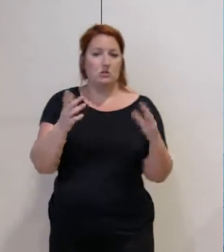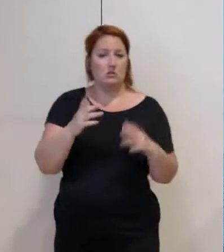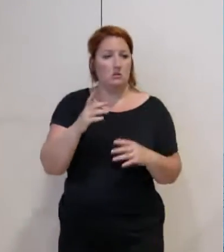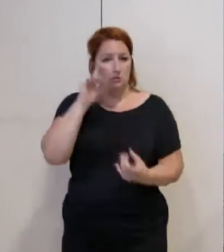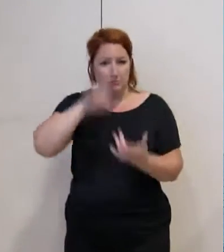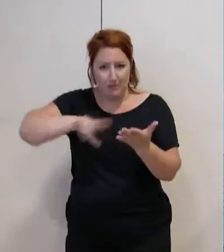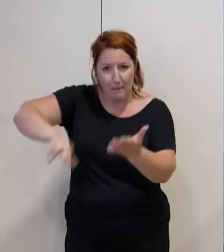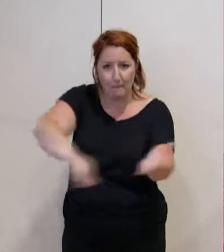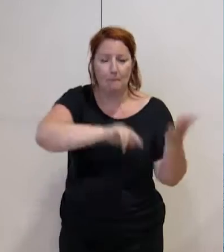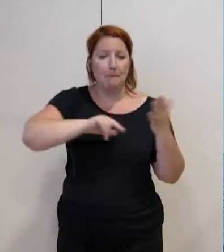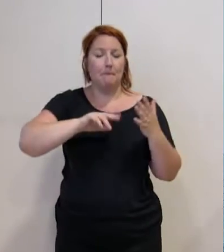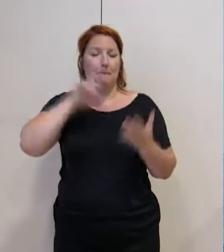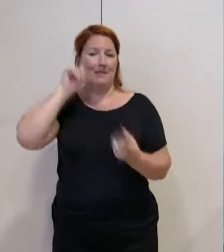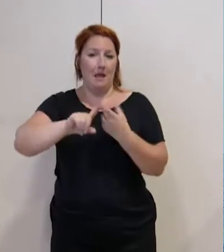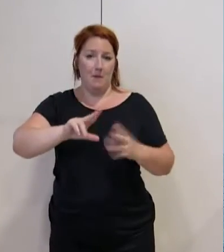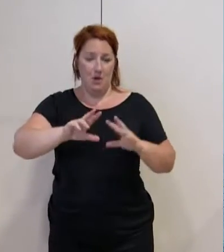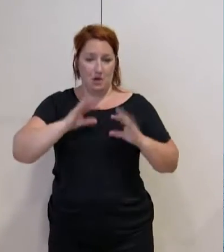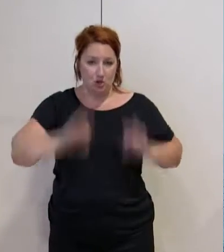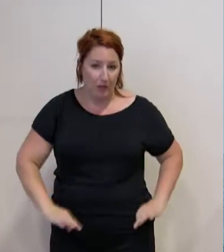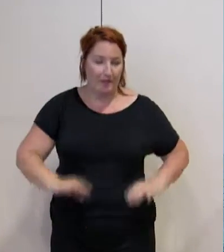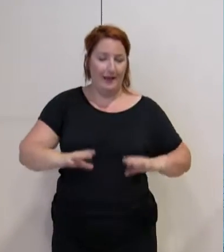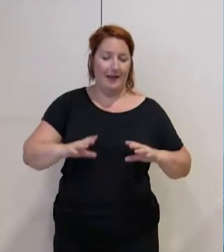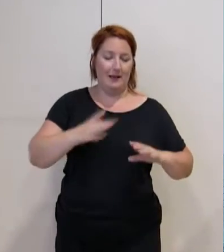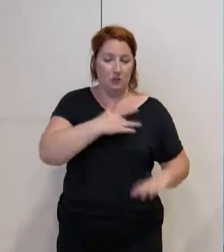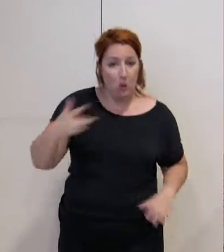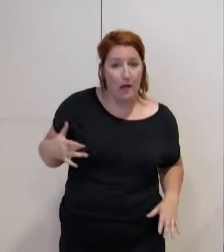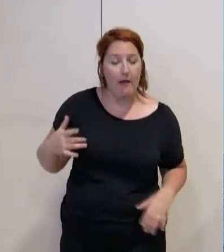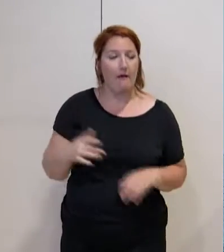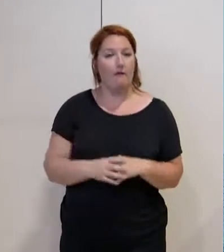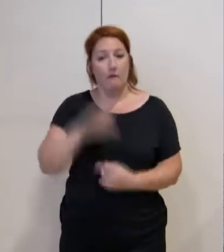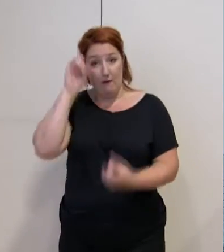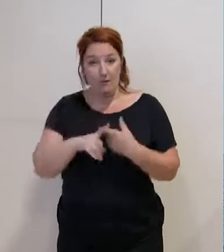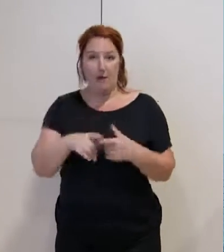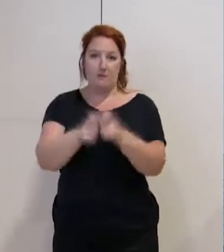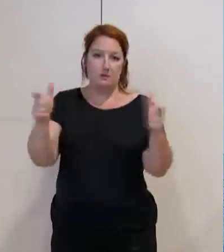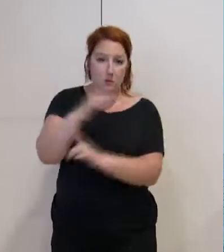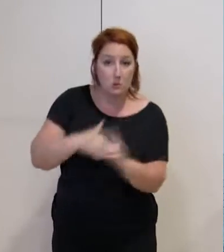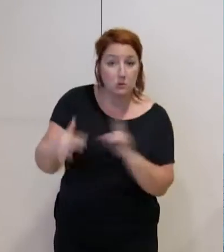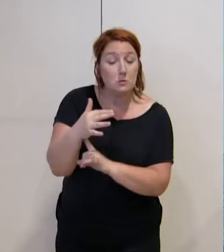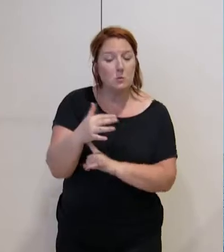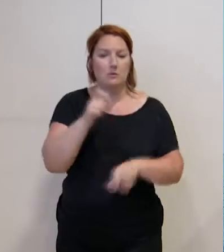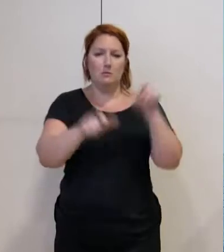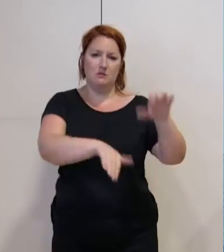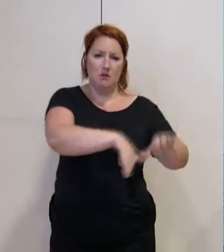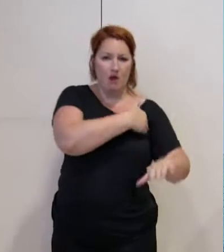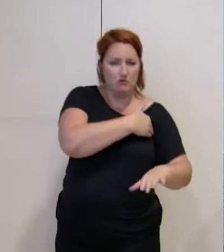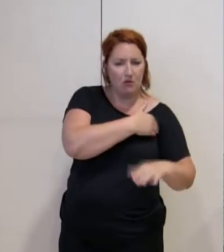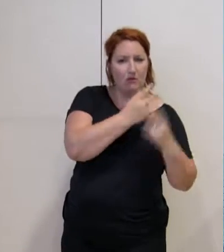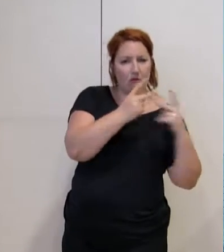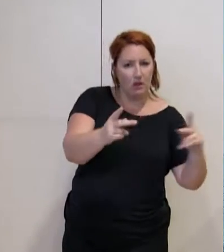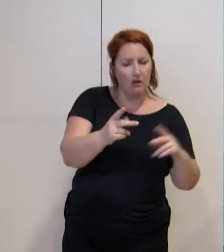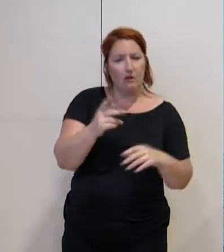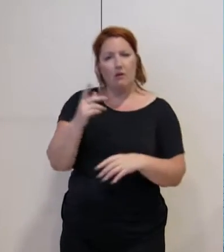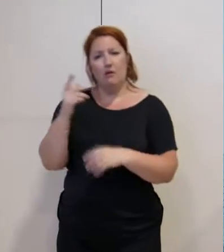scolaire, pétition pour sauver les centres sociaux. Les agents et syndicats de la ville de Grenoble et du CCAS se sont